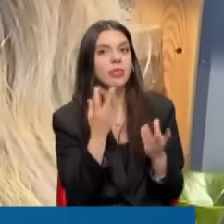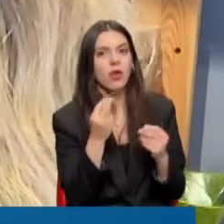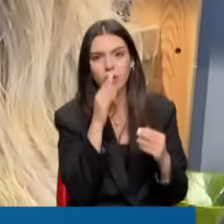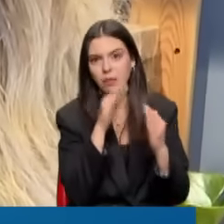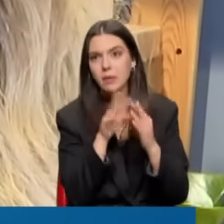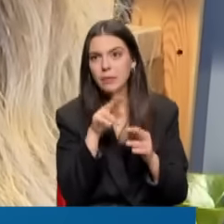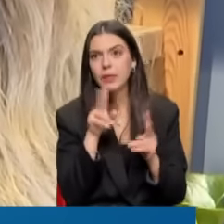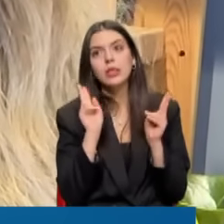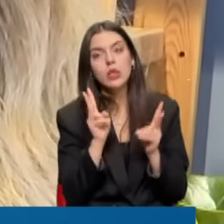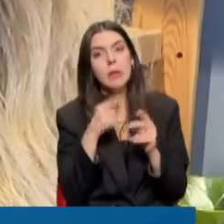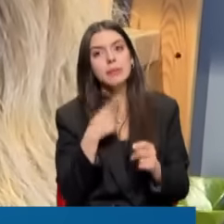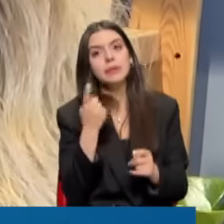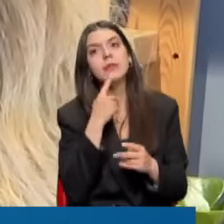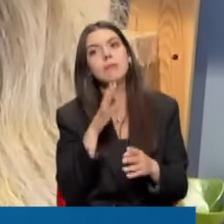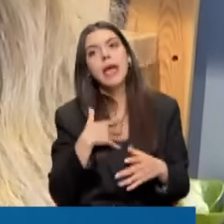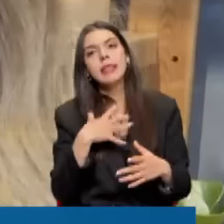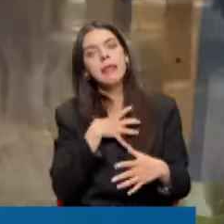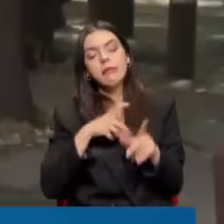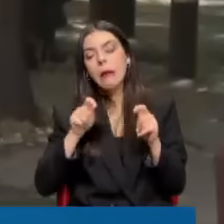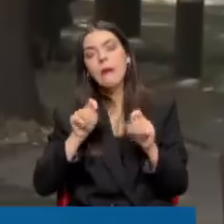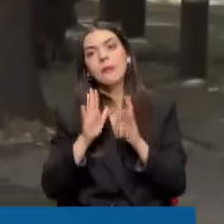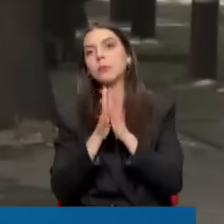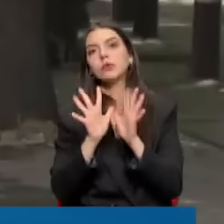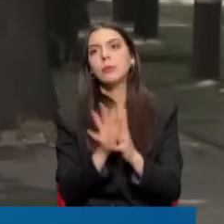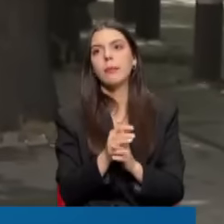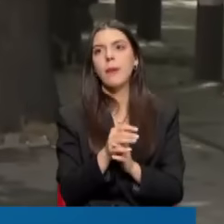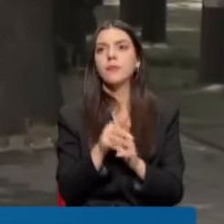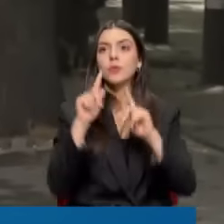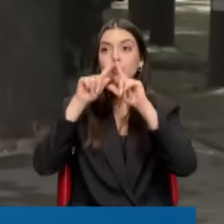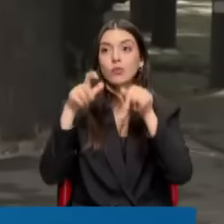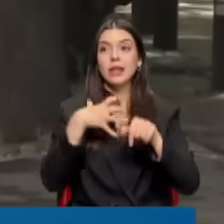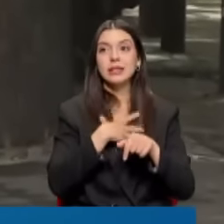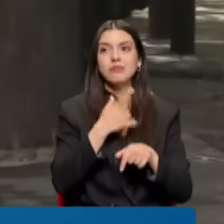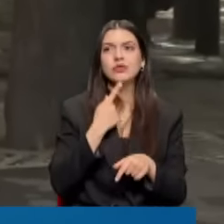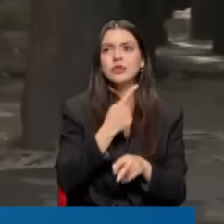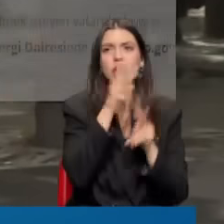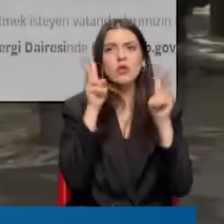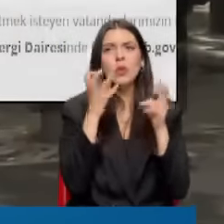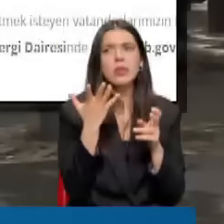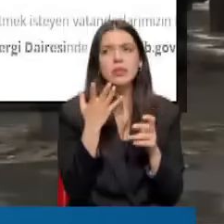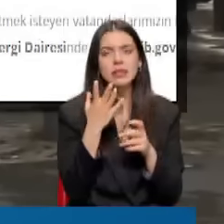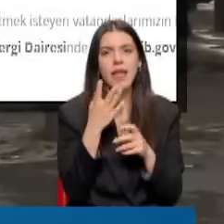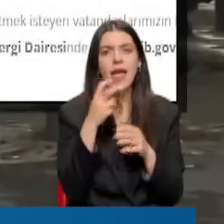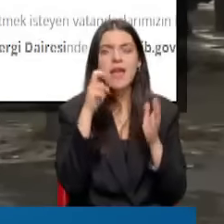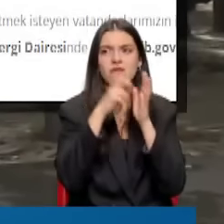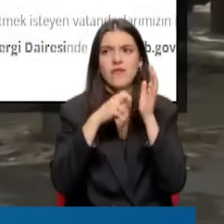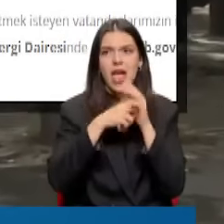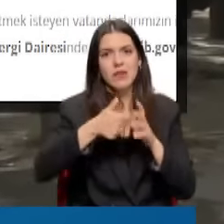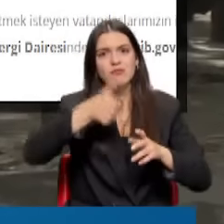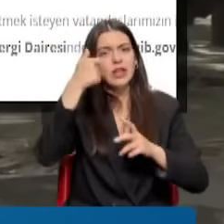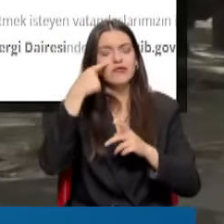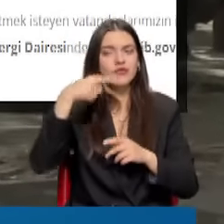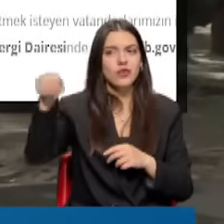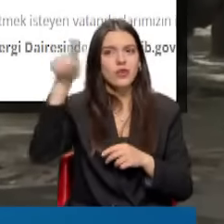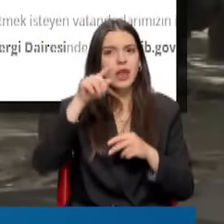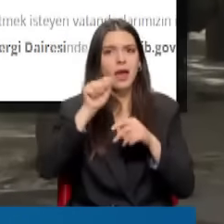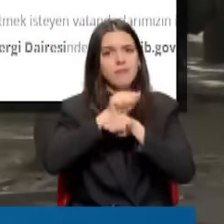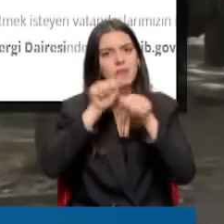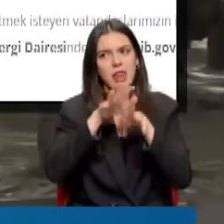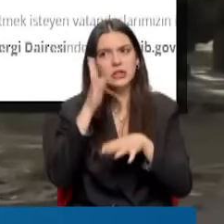ona da bir şey diyemiyorum ben kendim yapamam açıkçası esnafın şikayet edeceği konular Gelir İdaresi Başkanlığının internet sitesinde